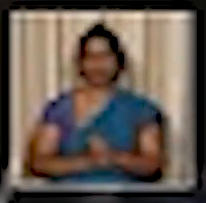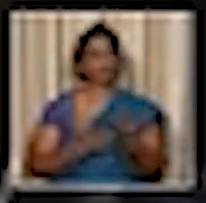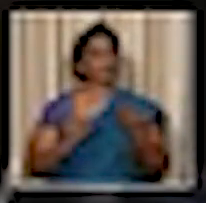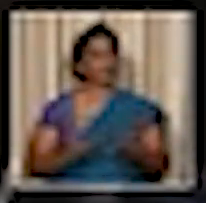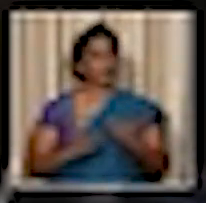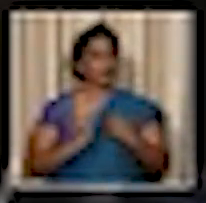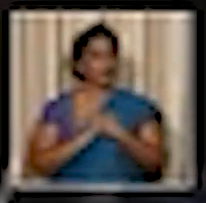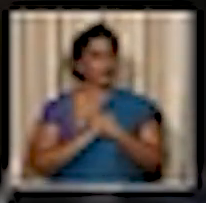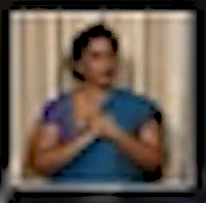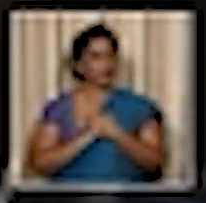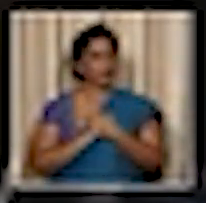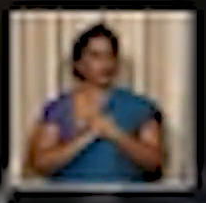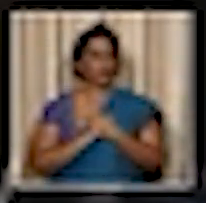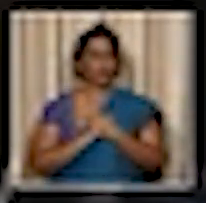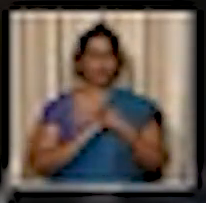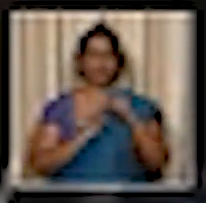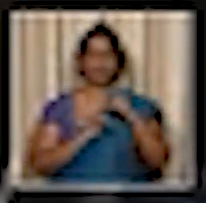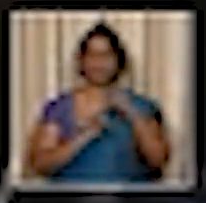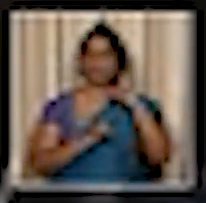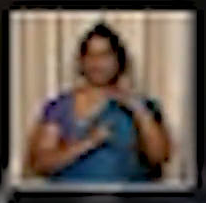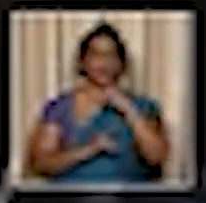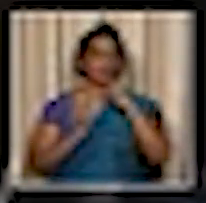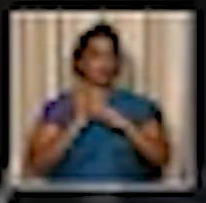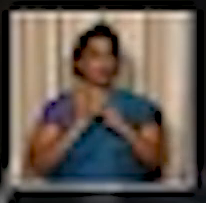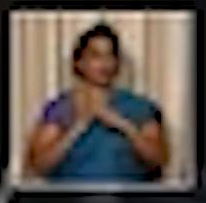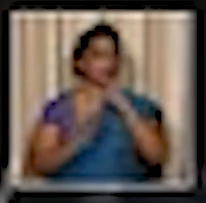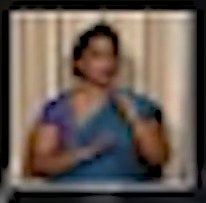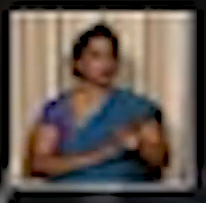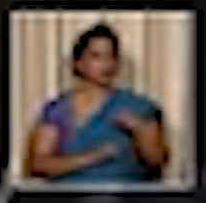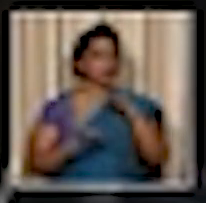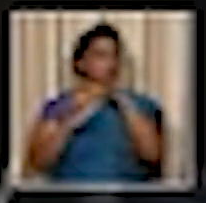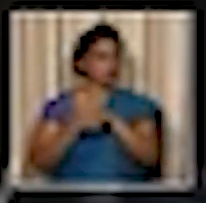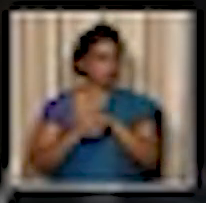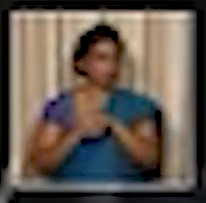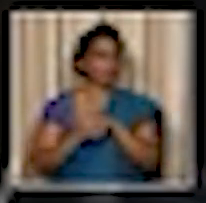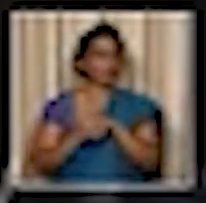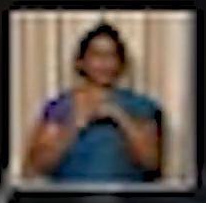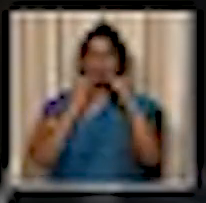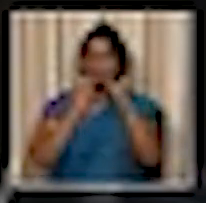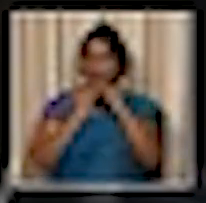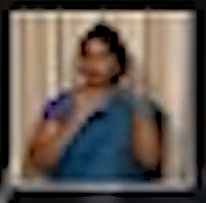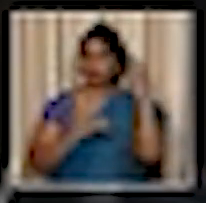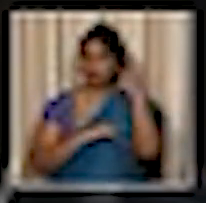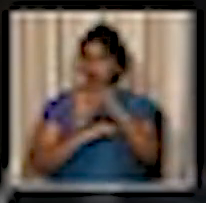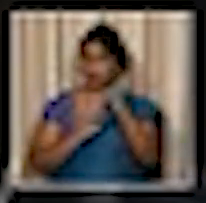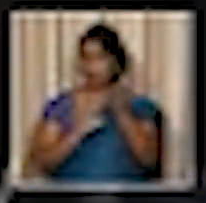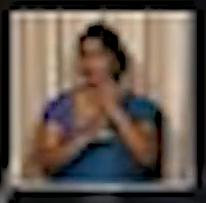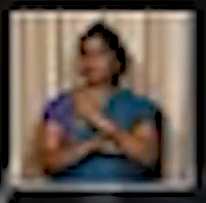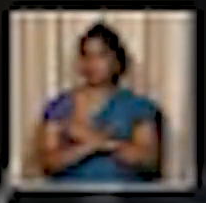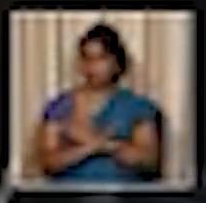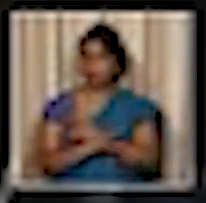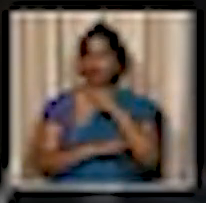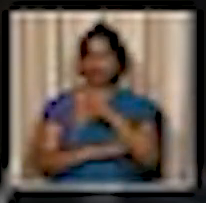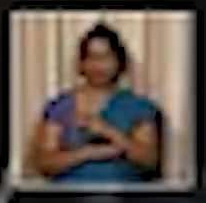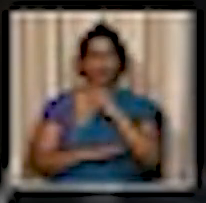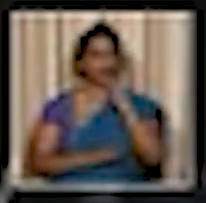වර්තමාන ගරු දිසා විනිසුරුතුමිය ගල්කිස්ස මහේස්ත්‍රාත් අධිකරණයේ පිහිටි නිලනිවසට පැමිණීමට පෙර එහි